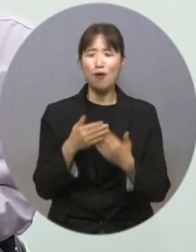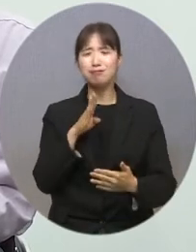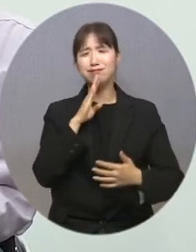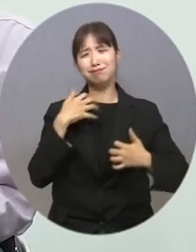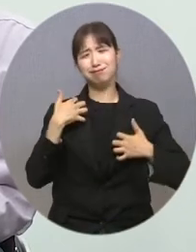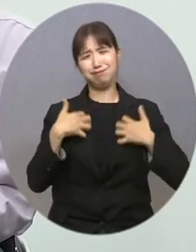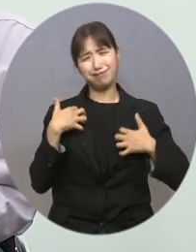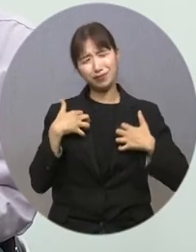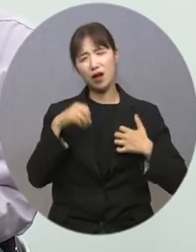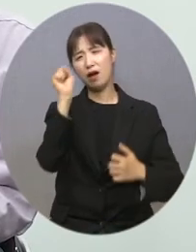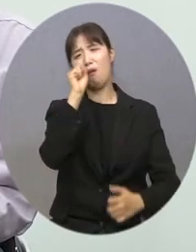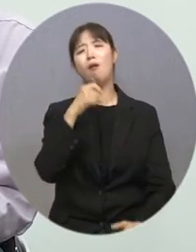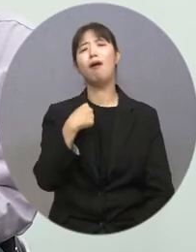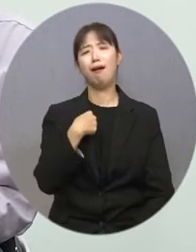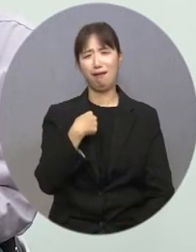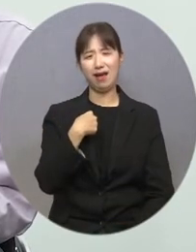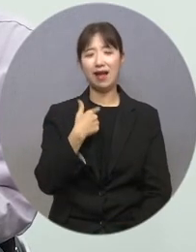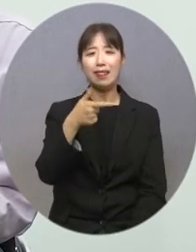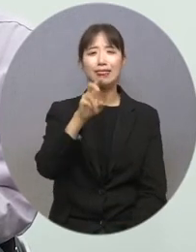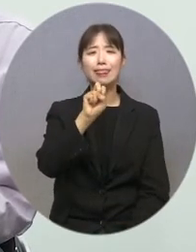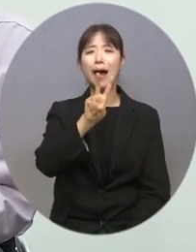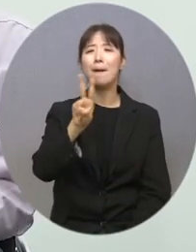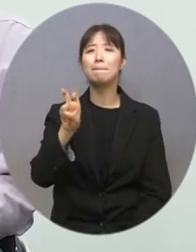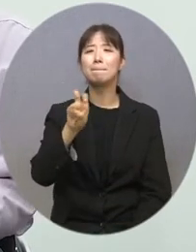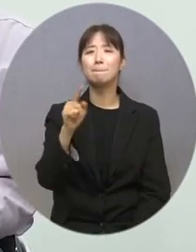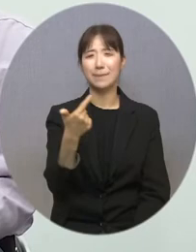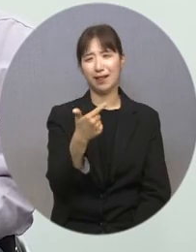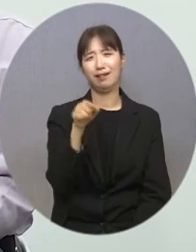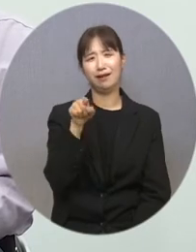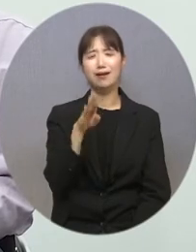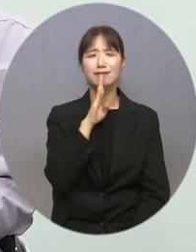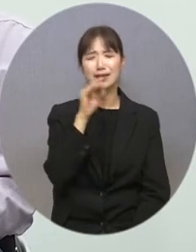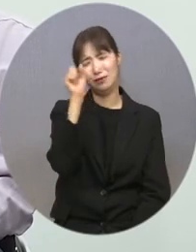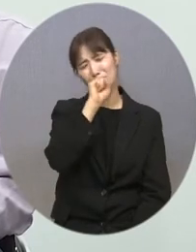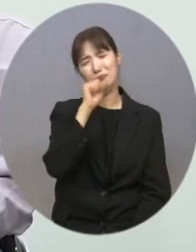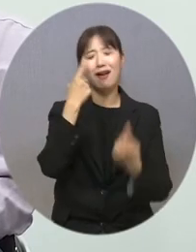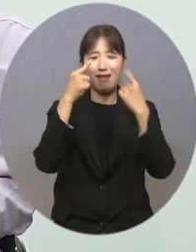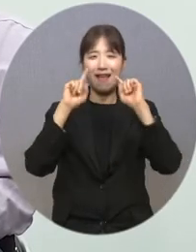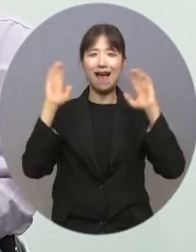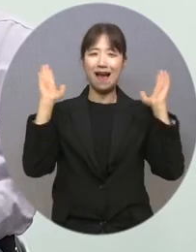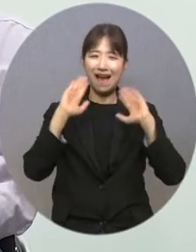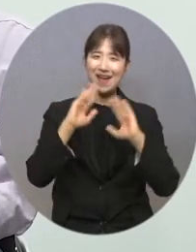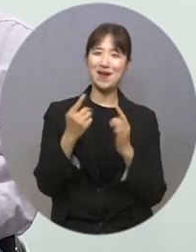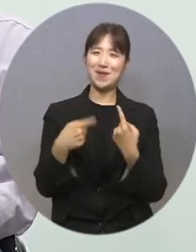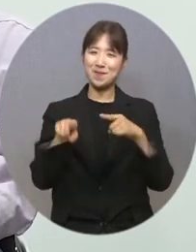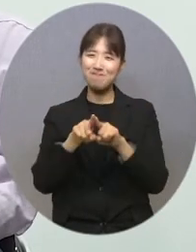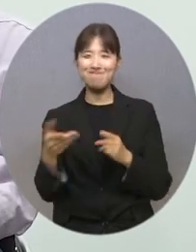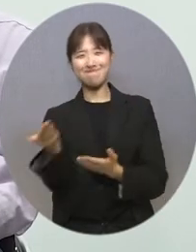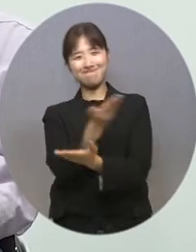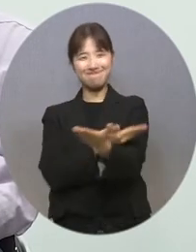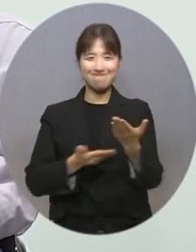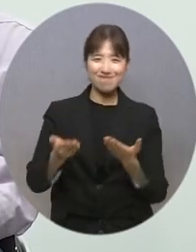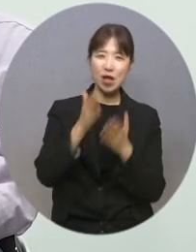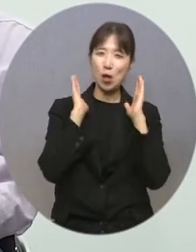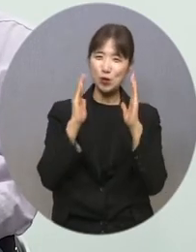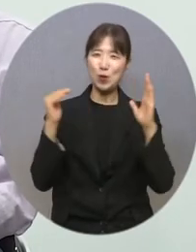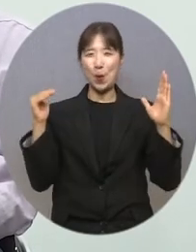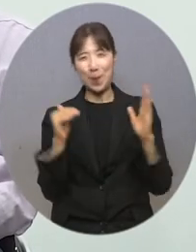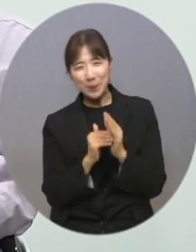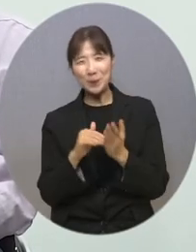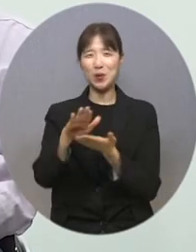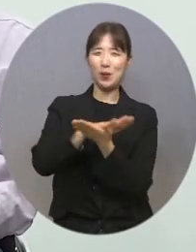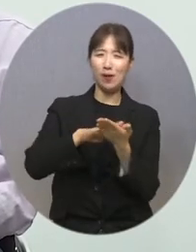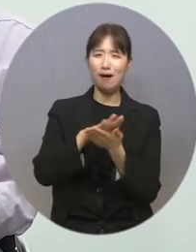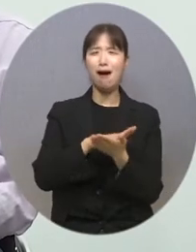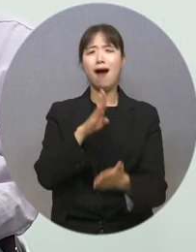낭만 아까도 말씀 하셨잖아요 그러니까 낭만 되게 팀 퍼스 늘 낭만의 뺐 친구들하고 타프를 쑤셔 뜬다고 놀러가고 이런거 되게